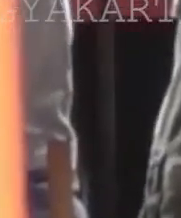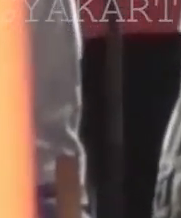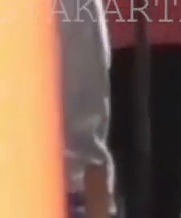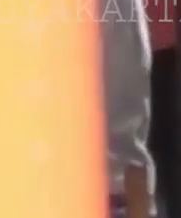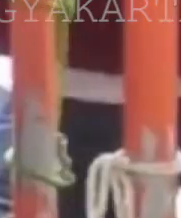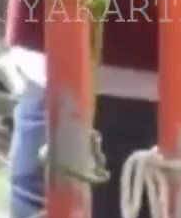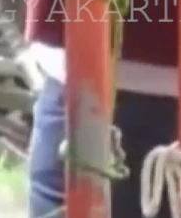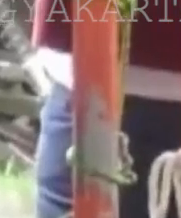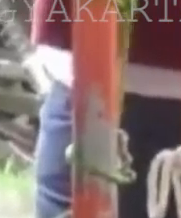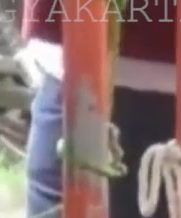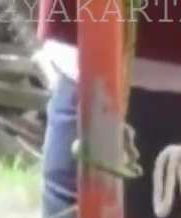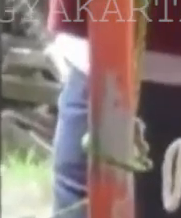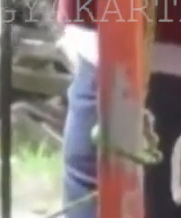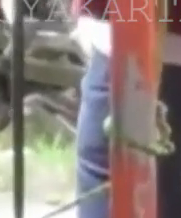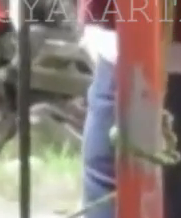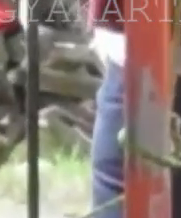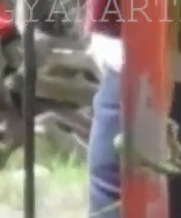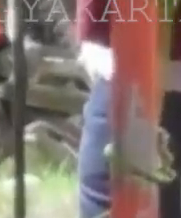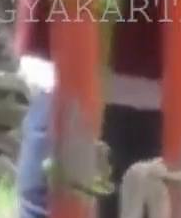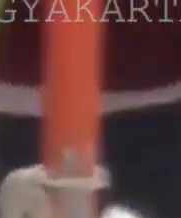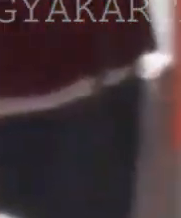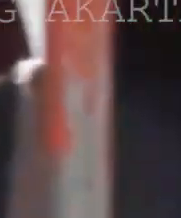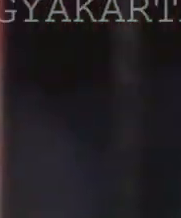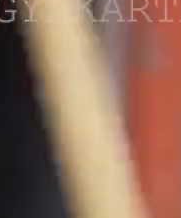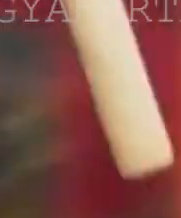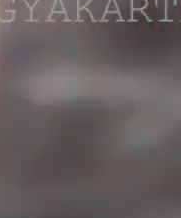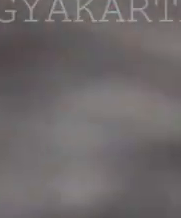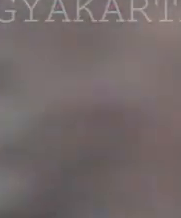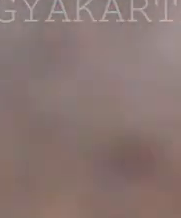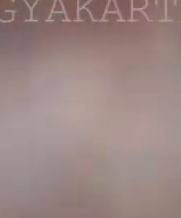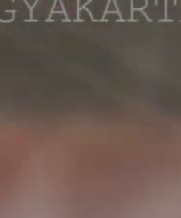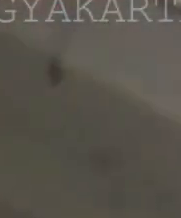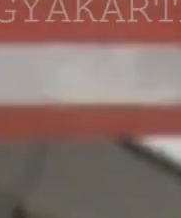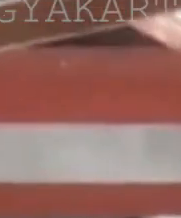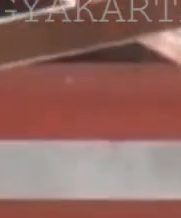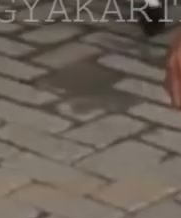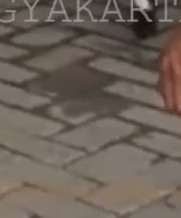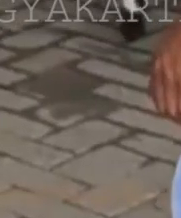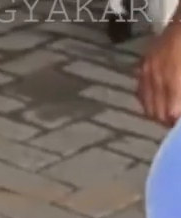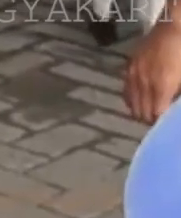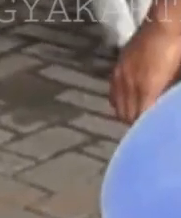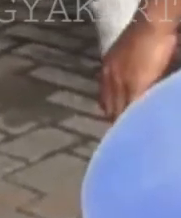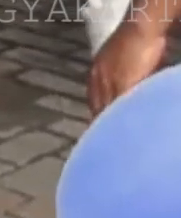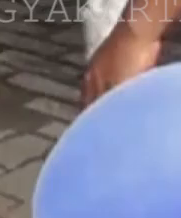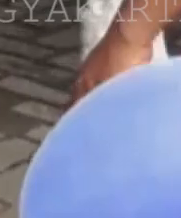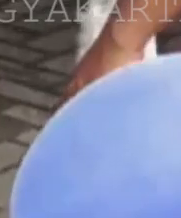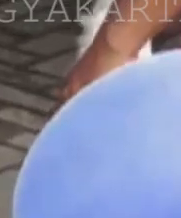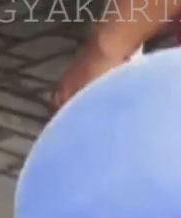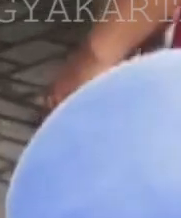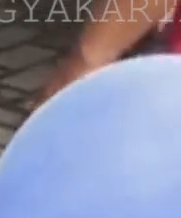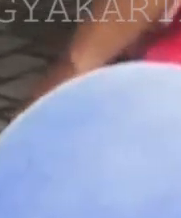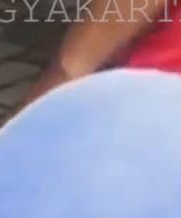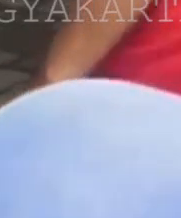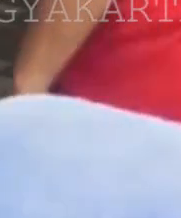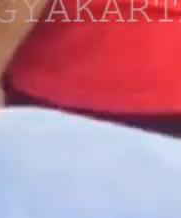posturnya yang gagah tak heran jika kambing jenis ini diminati banyak kalangan termasuk kalangan muda